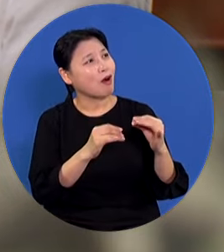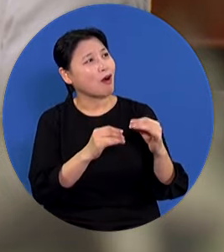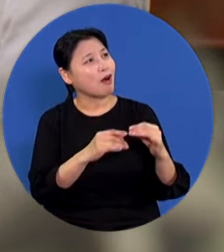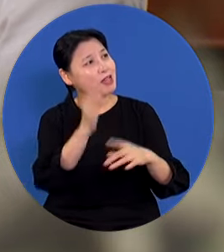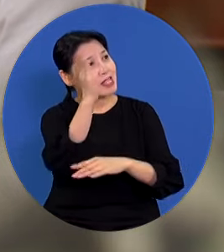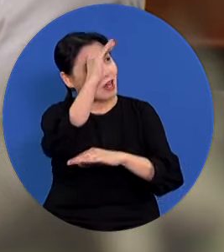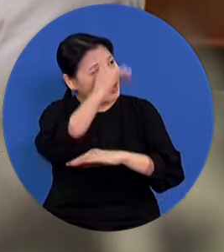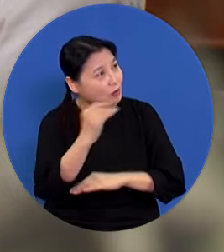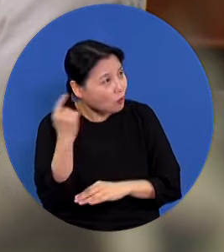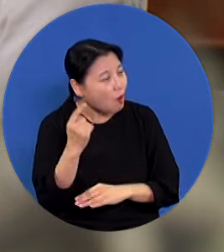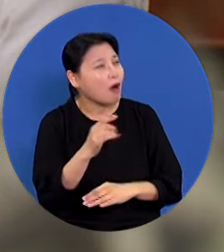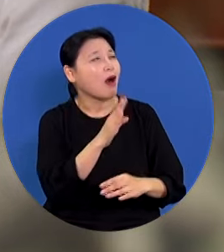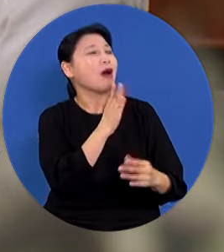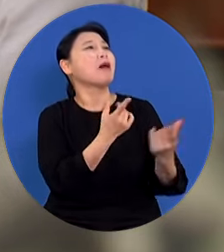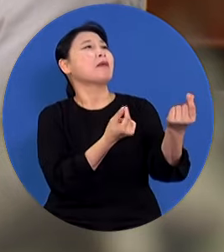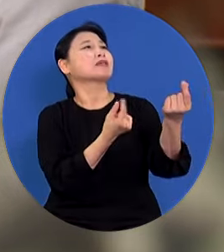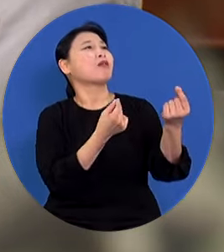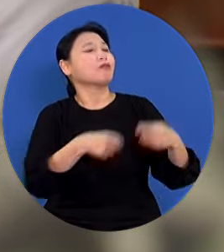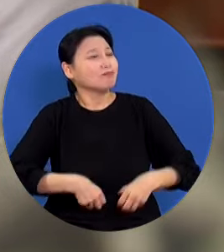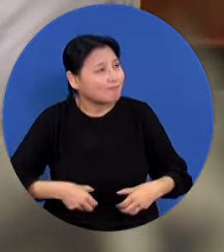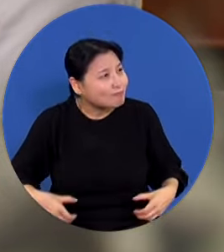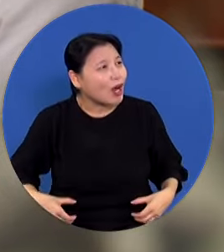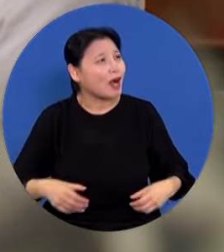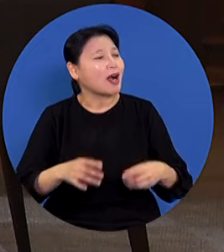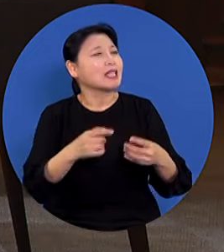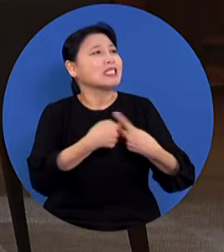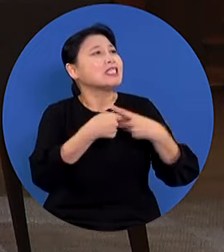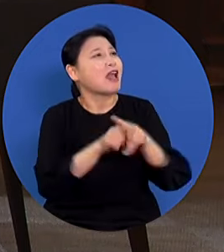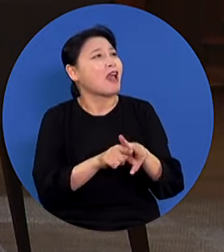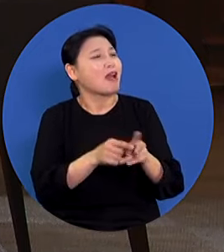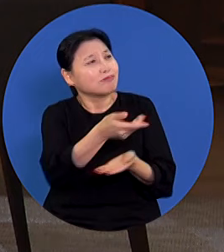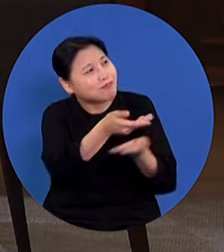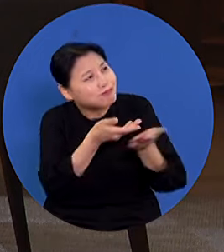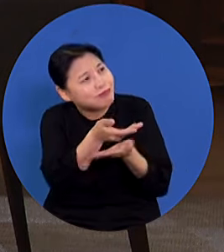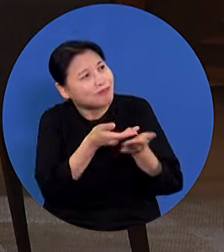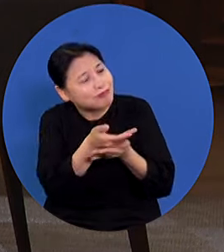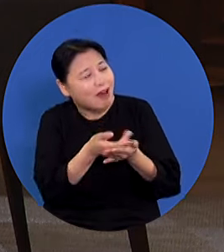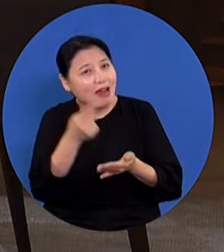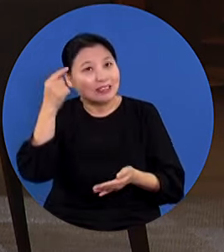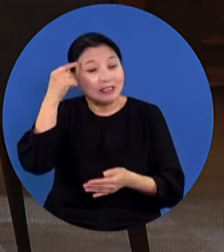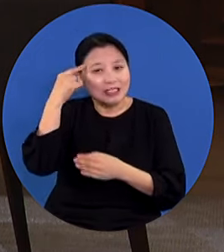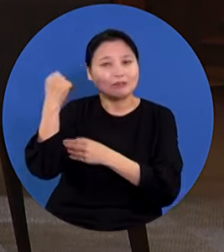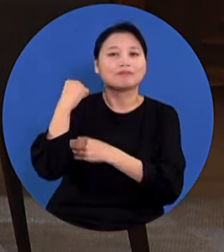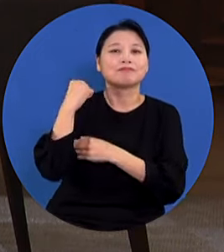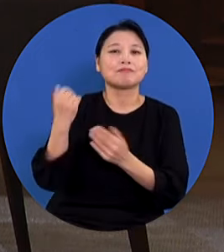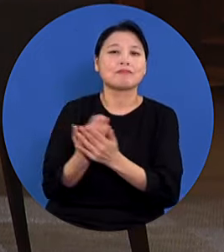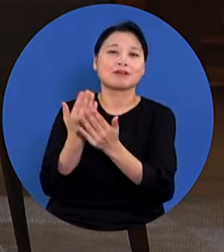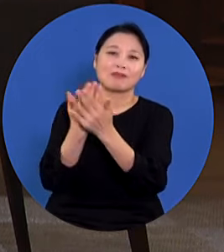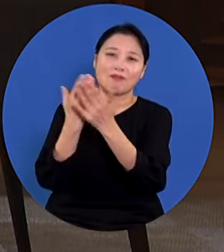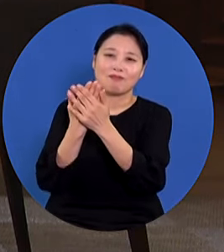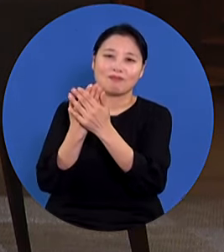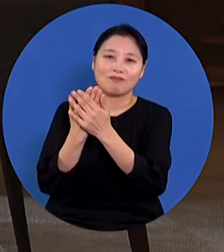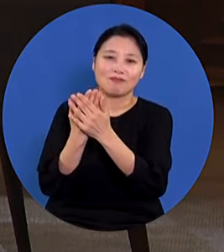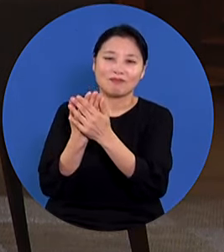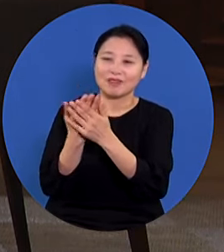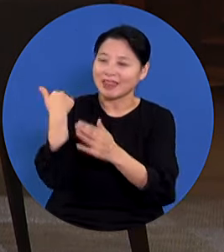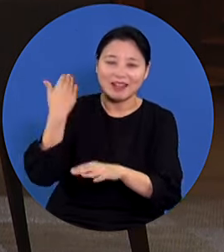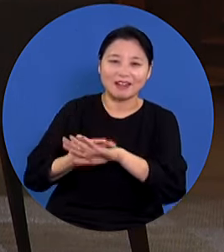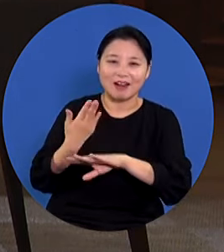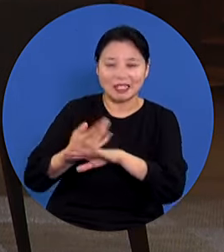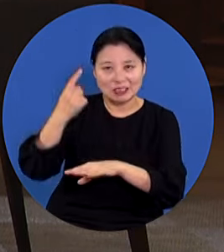예, 포용하고 예, 서로 이해하고 하면서 조금 뭔가 정신적인 그런 부분에서 성장하는 예.